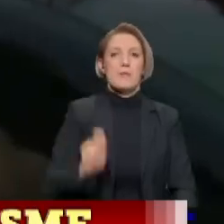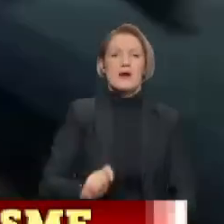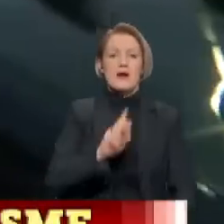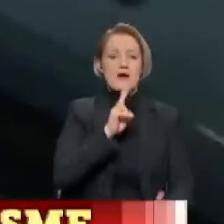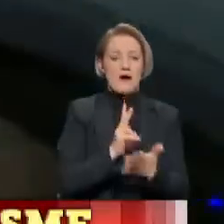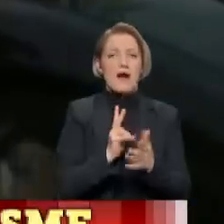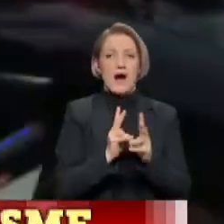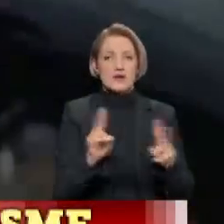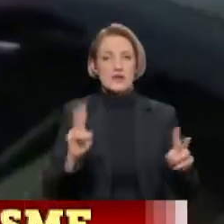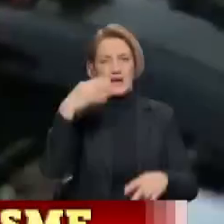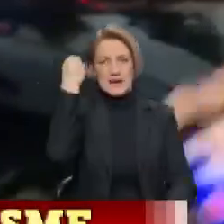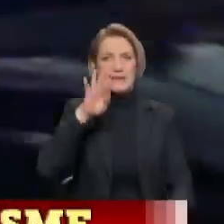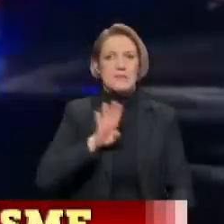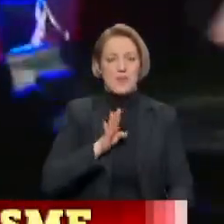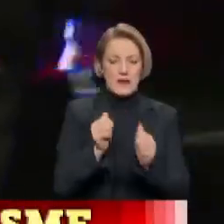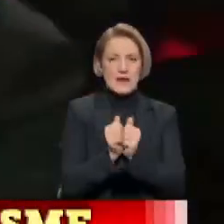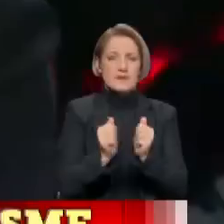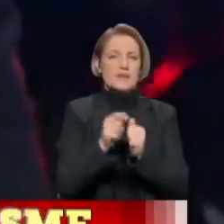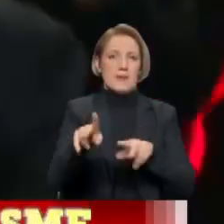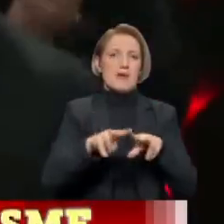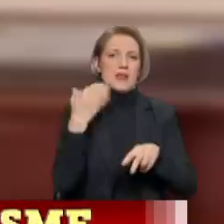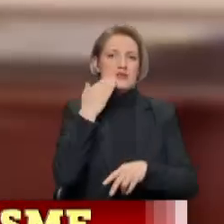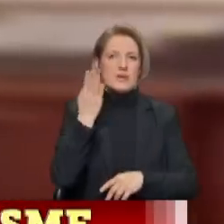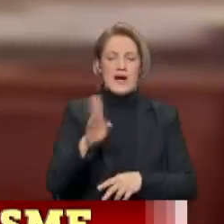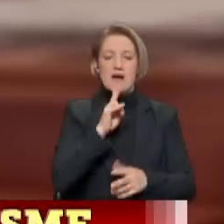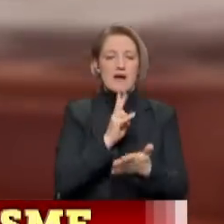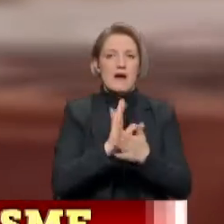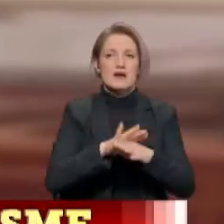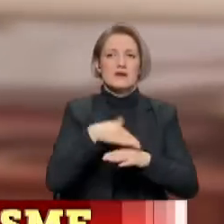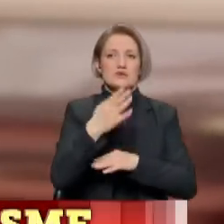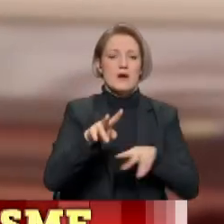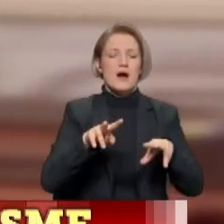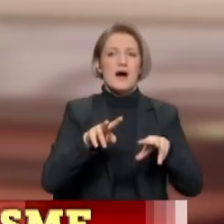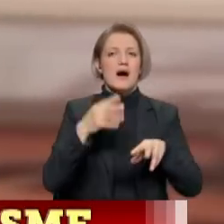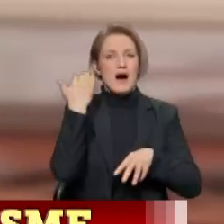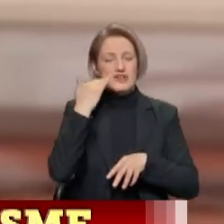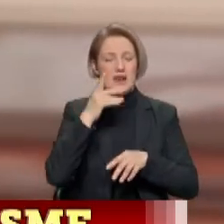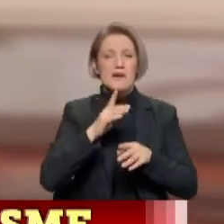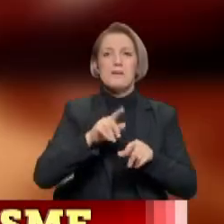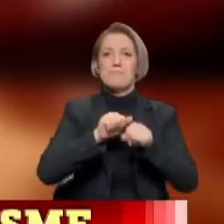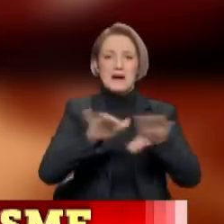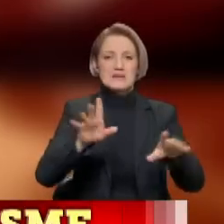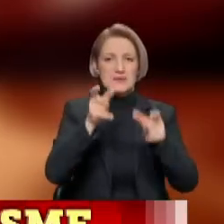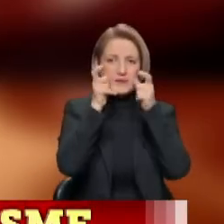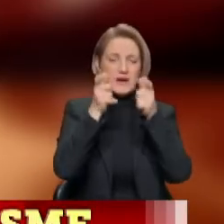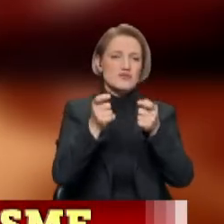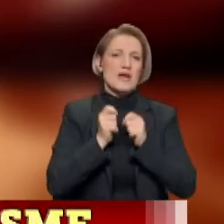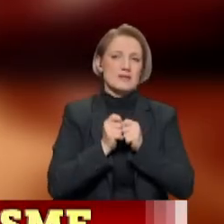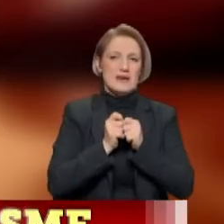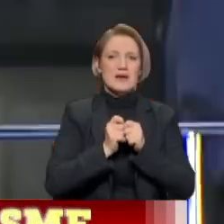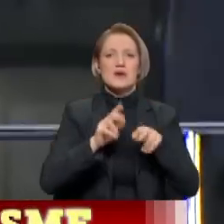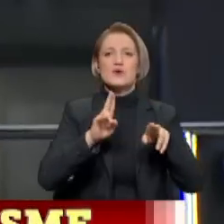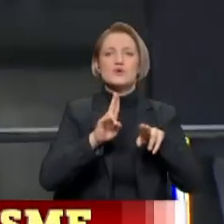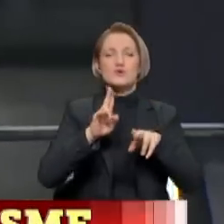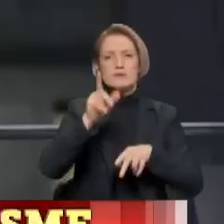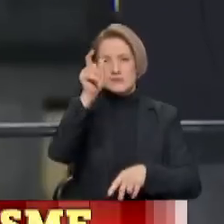Karar açıklanırken İmamoğlu'nun yanındaydı Akşener. Kararın ardından Akşener'in paylaşımı dikkat çekti. Kul kurar, kader